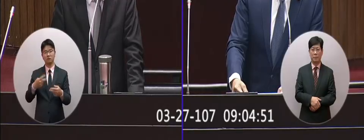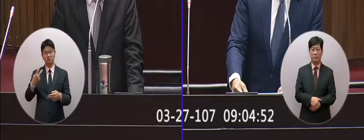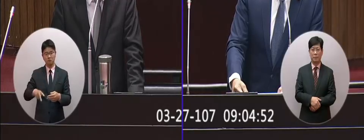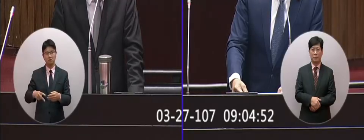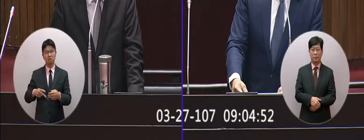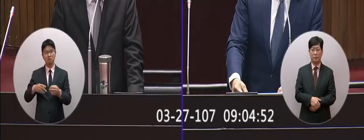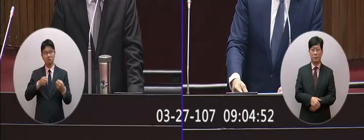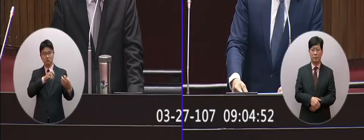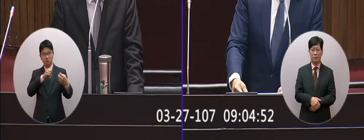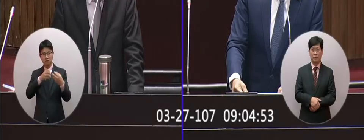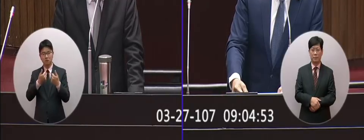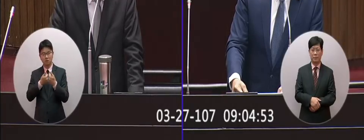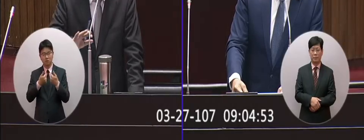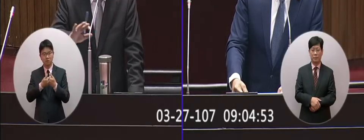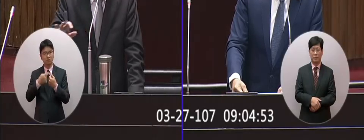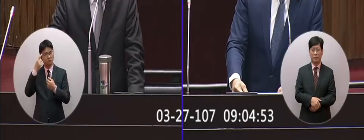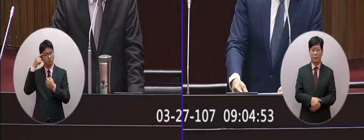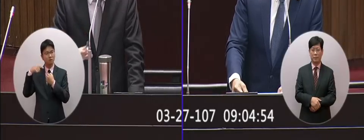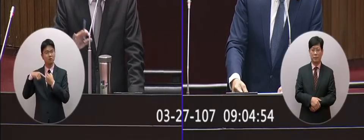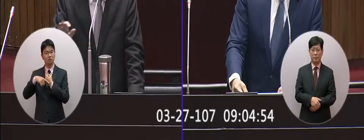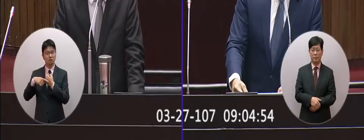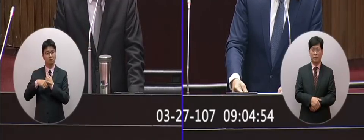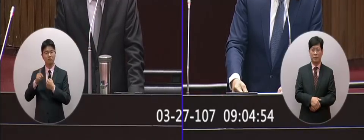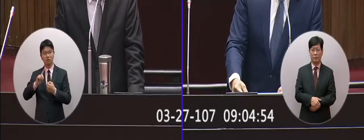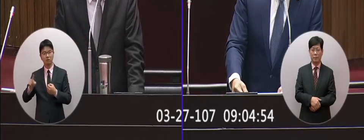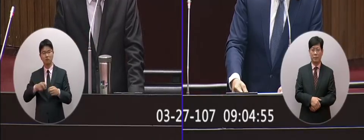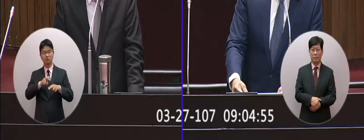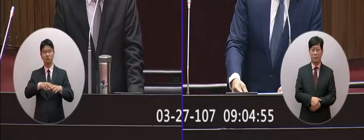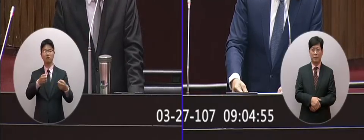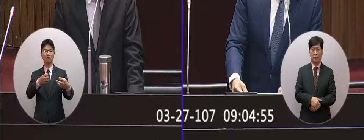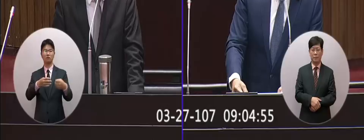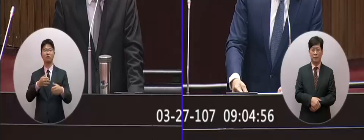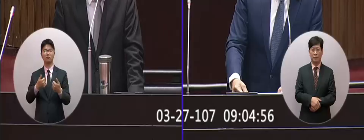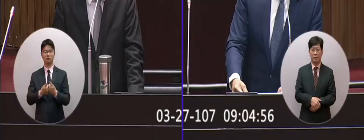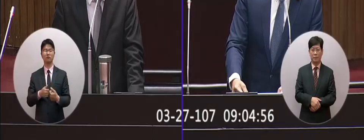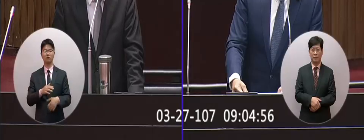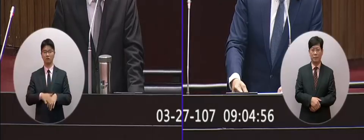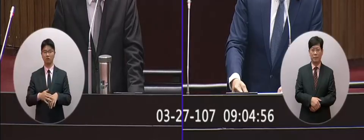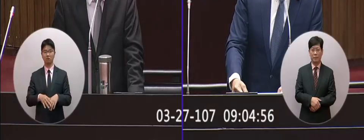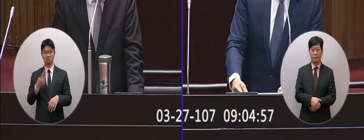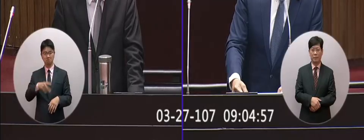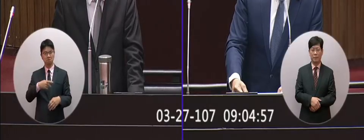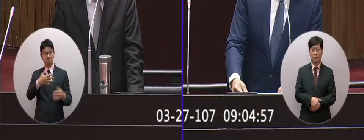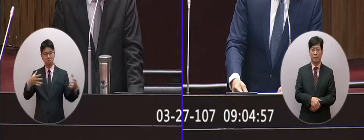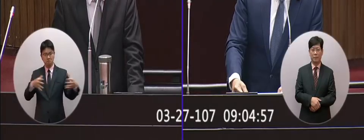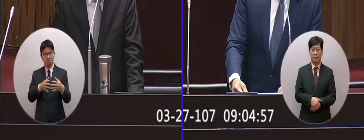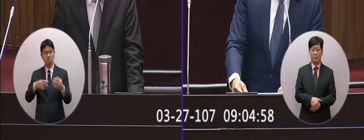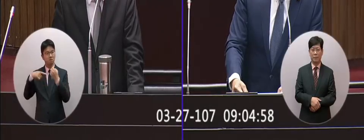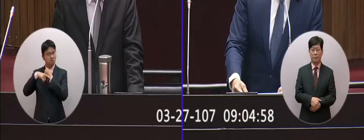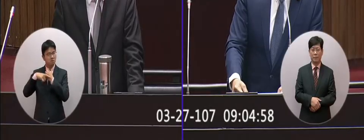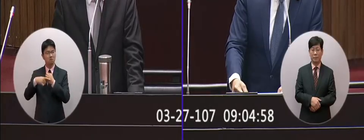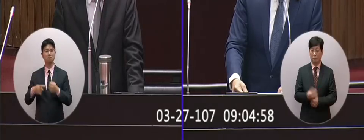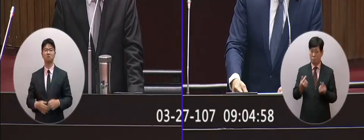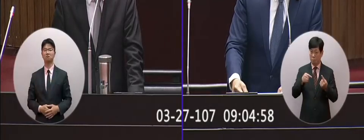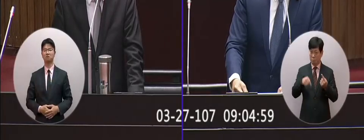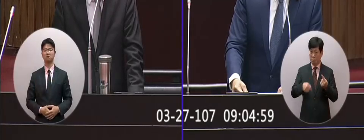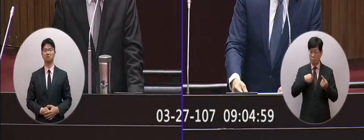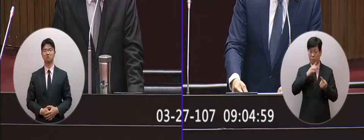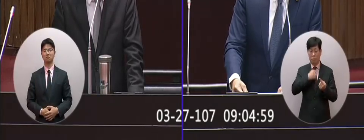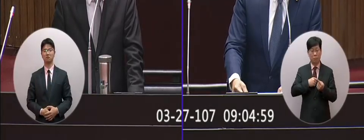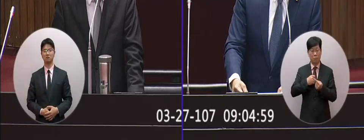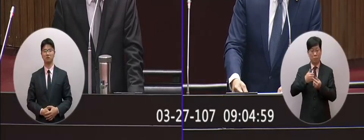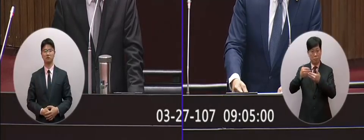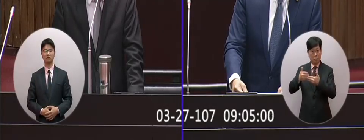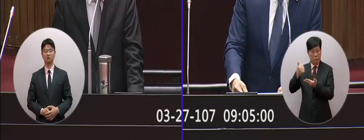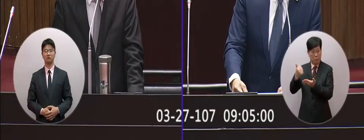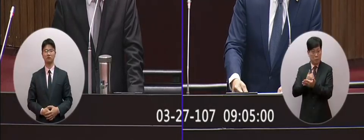去大家进行座谈看看怎么样来共同因应这个事情。 是这样的使用中